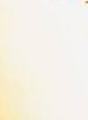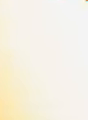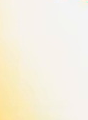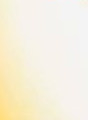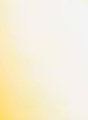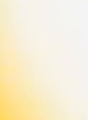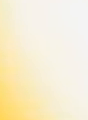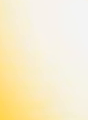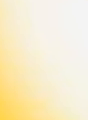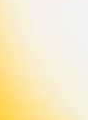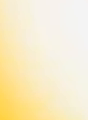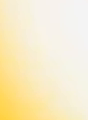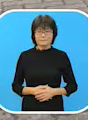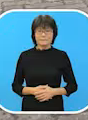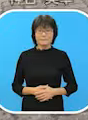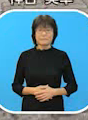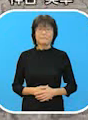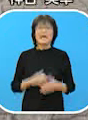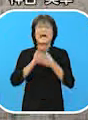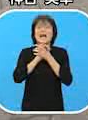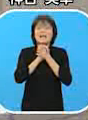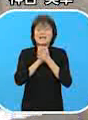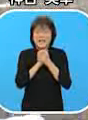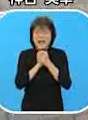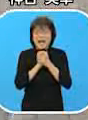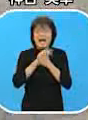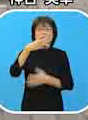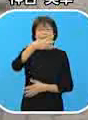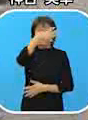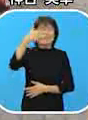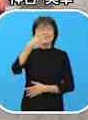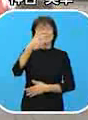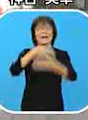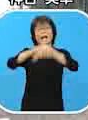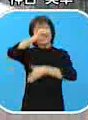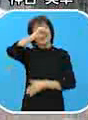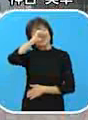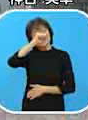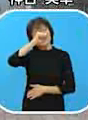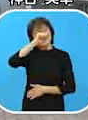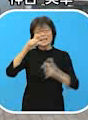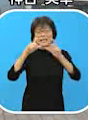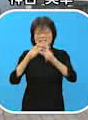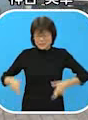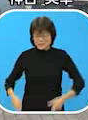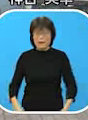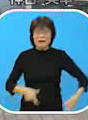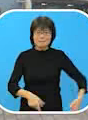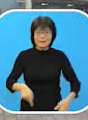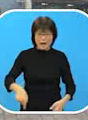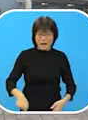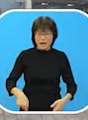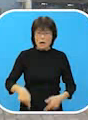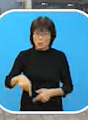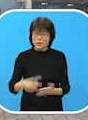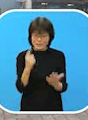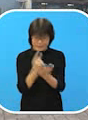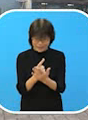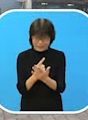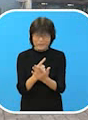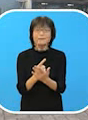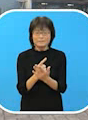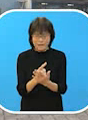バスタビジョンプラス。 キャー、三尺さんかっこいい。ジーンズが、いやジーンズだ